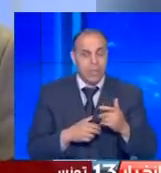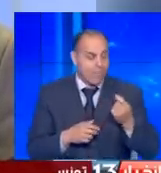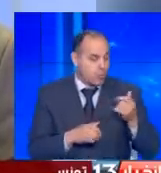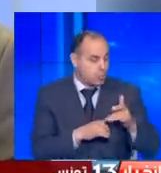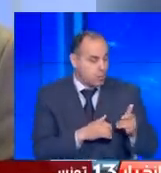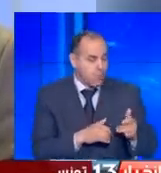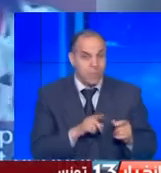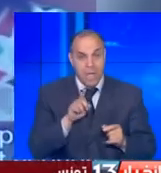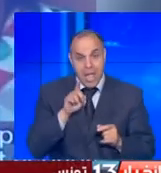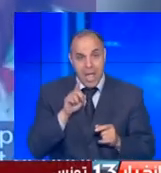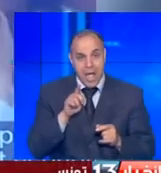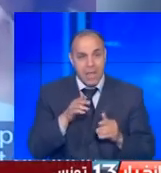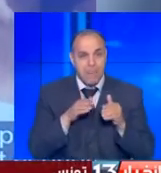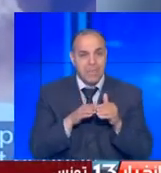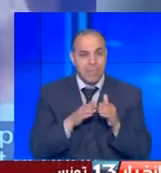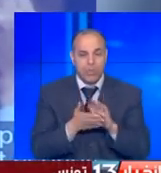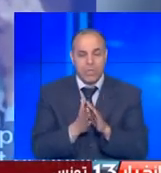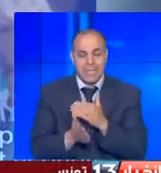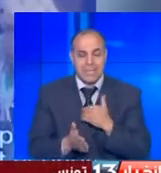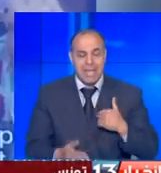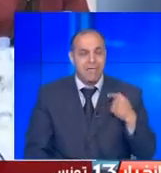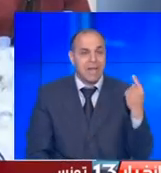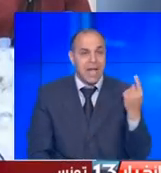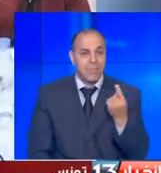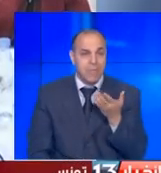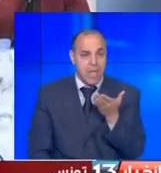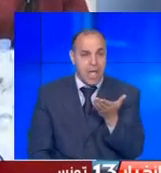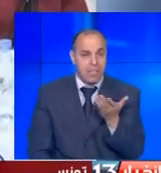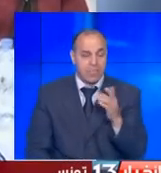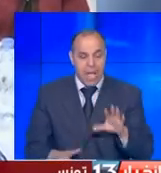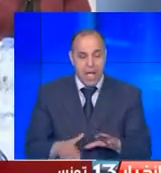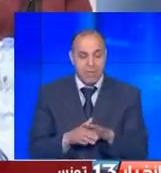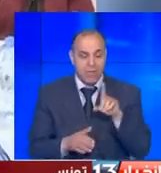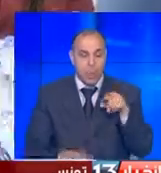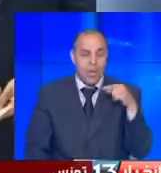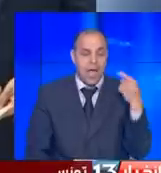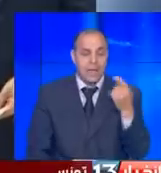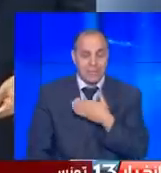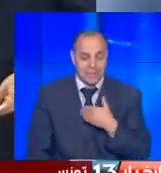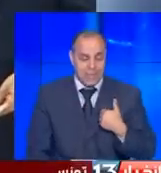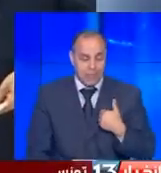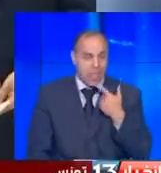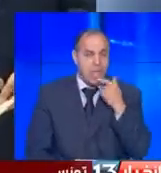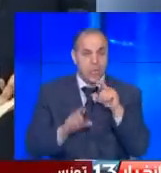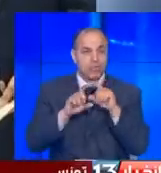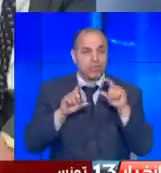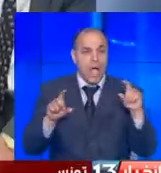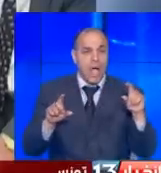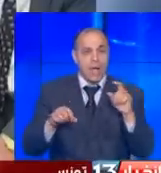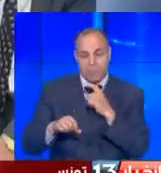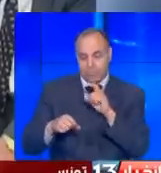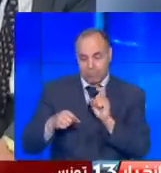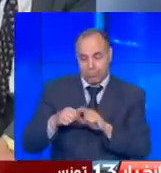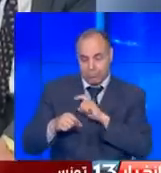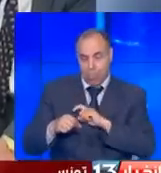المالية. ذلك ما دعت إليه منظمة الصحة العالمية في احتفائها باليوم العالمي للصحة تحت شعار التغطية